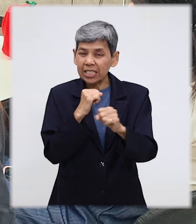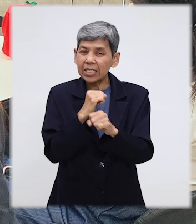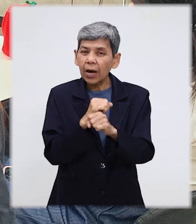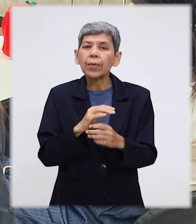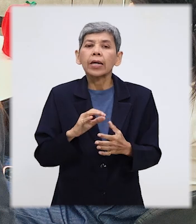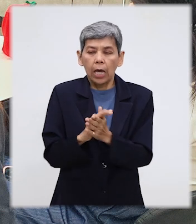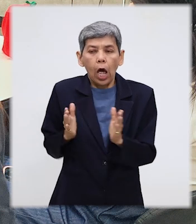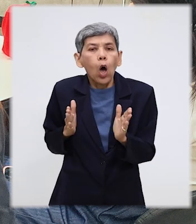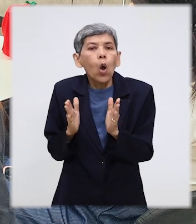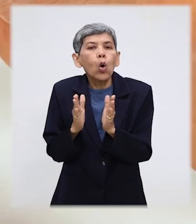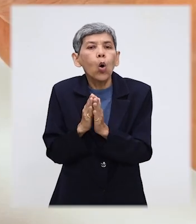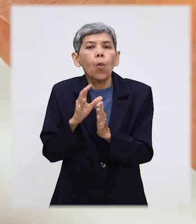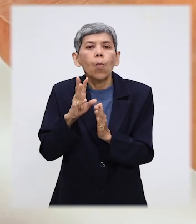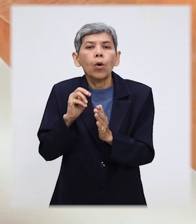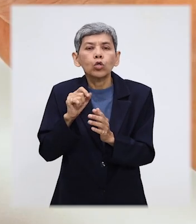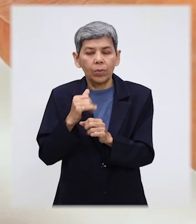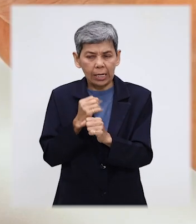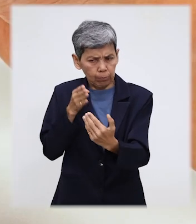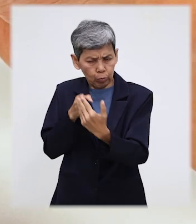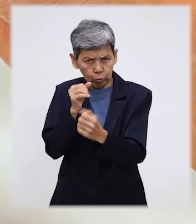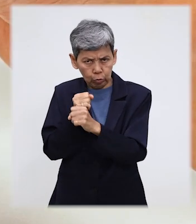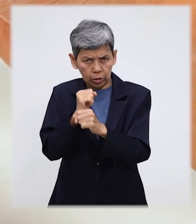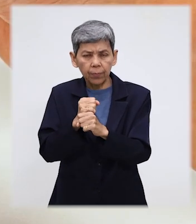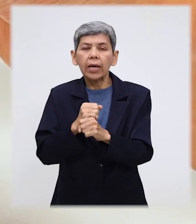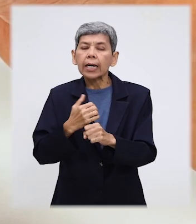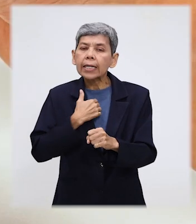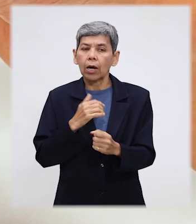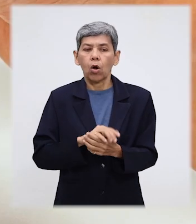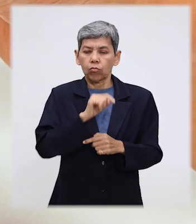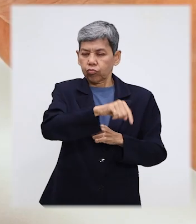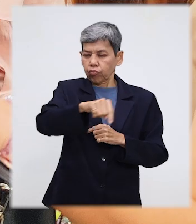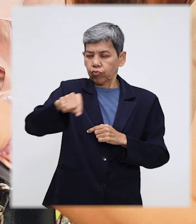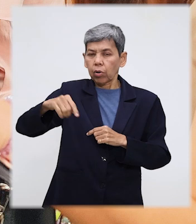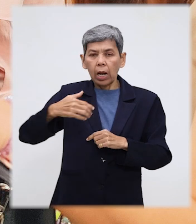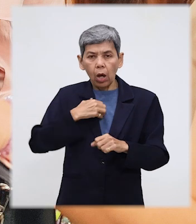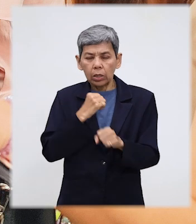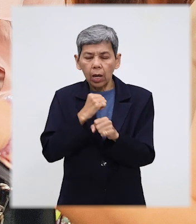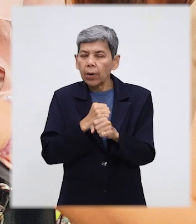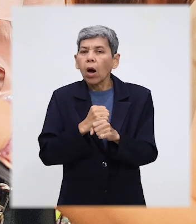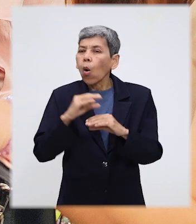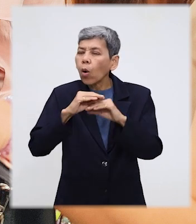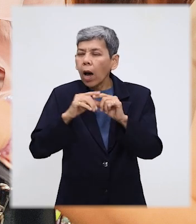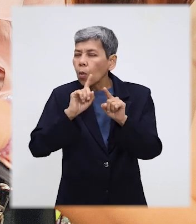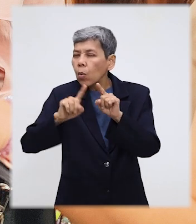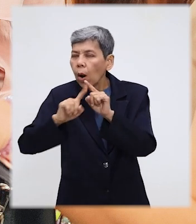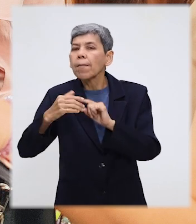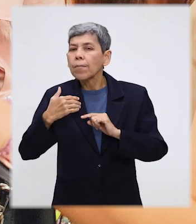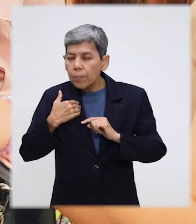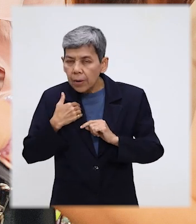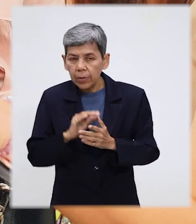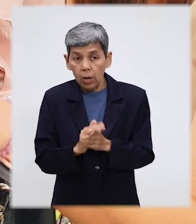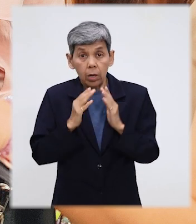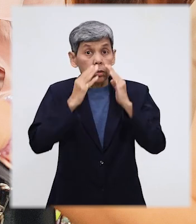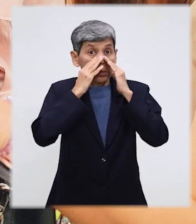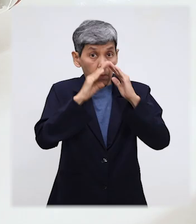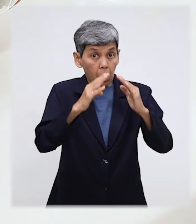างผสมชาเนี่ยเราจะไปโฟกัสเรื่องการสร้างเอ็กซ์เพียนให้กับลูกค้ามันก็ทำให้ขยายโปรดักต์ขึ้นมาว่าจริงๆแล้วค